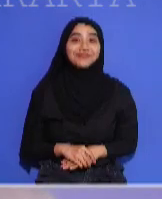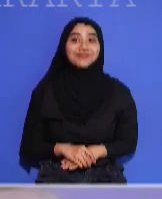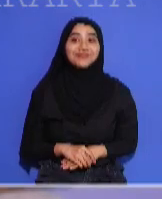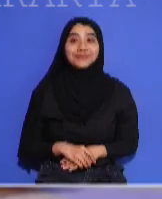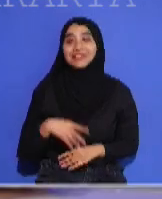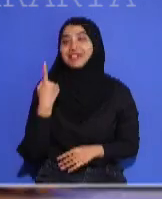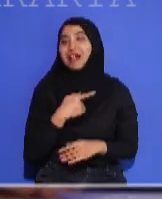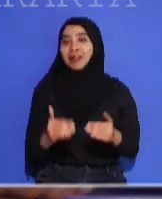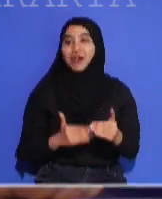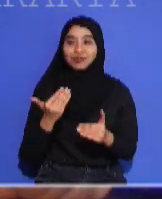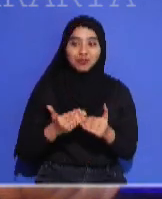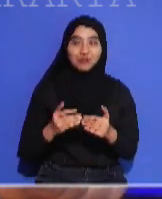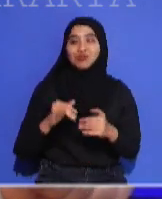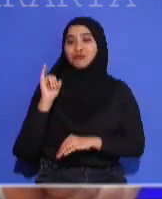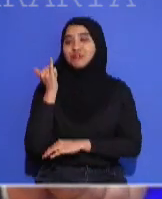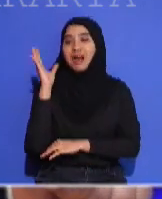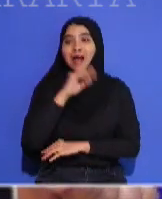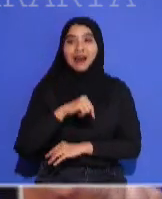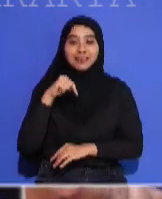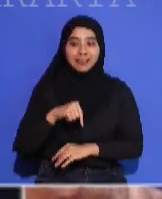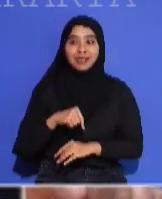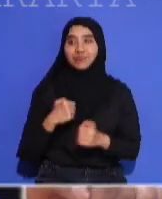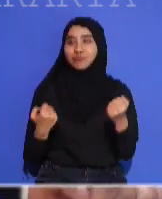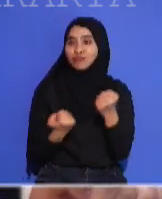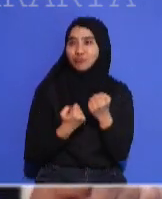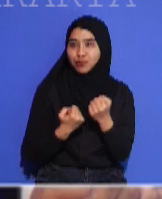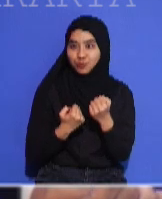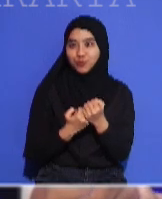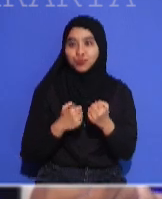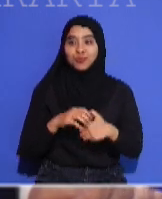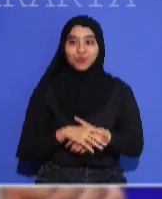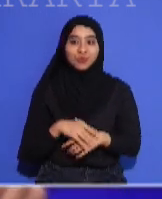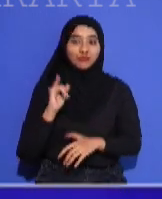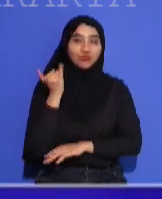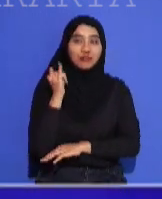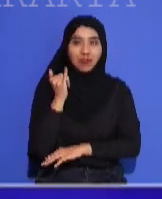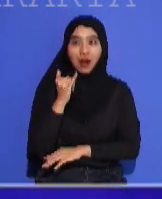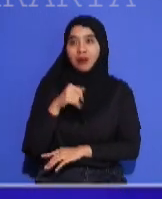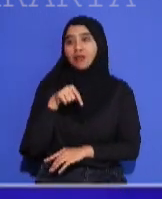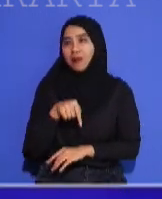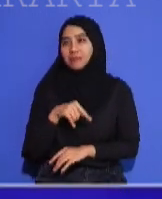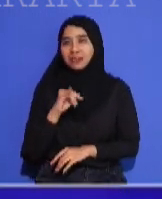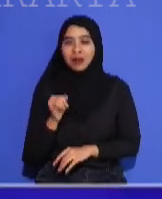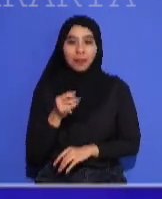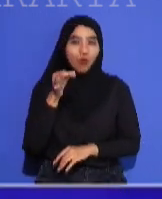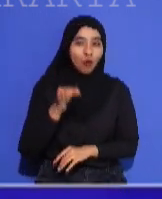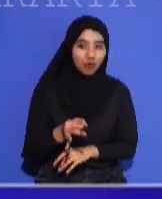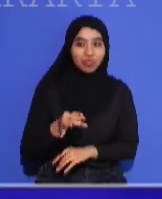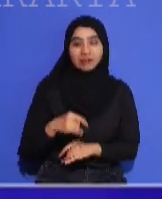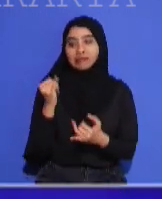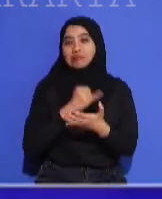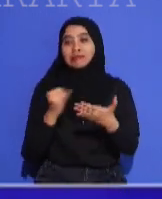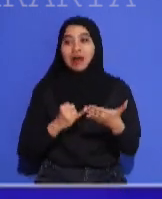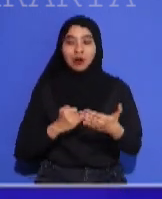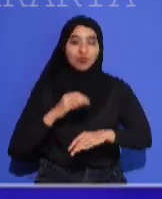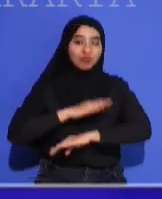kita lanjutkan kembali Jogja hari ini guna mendukung daya tarik Jogja sebagai kota seni budaya pendidikan dan tujuan wisata